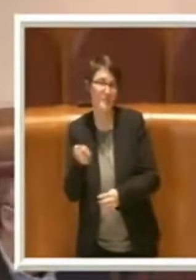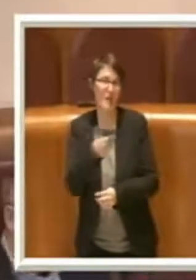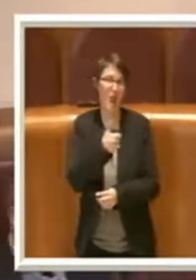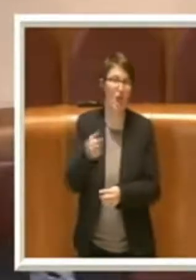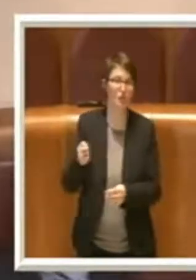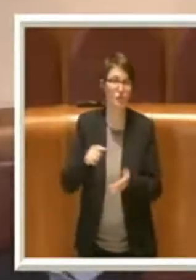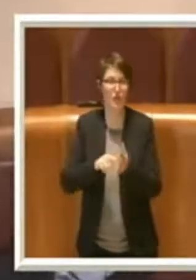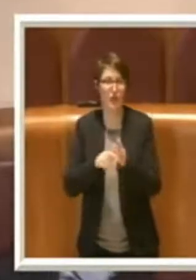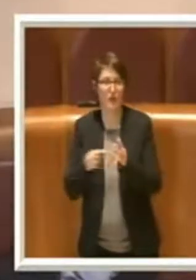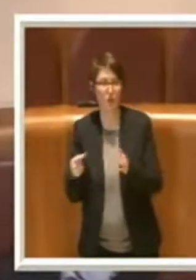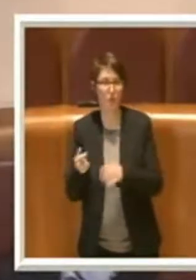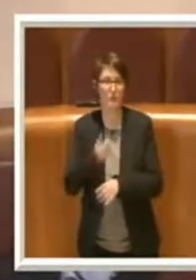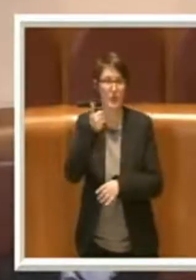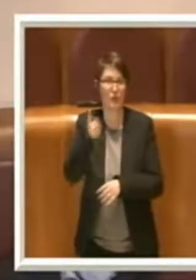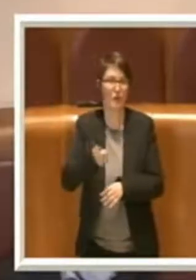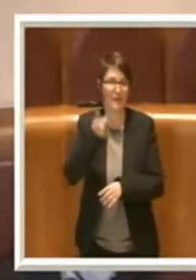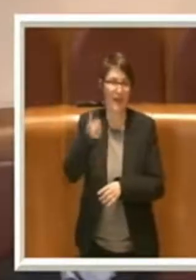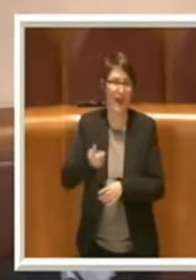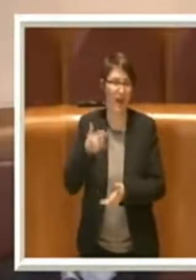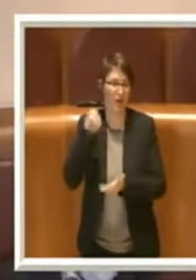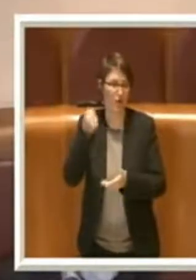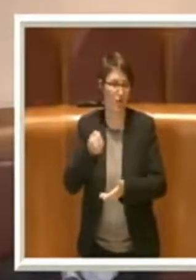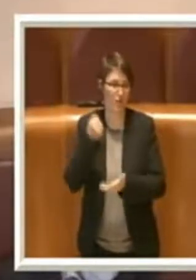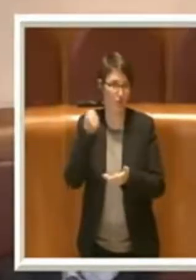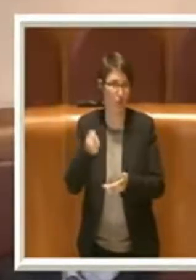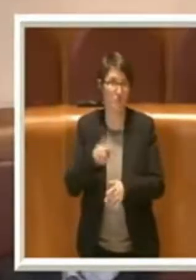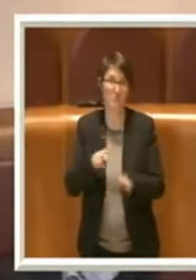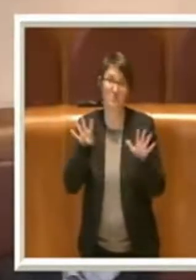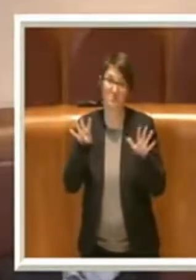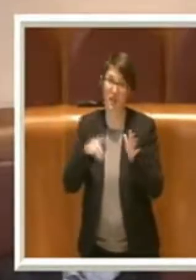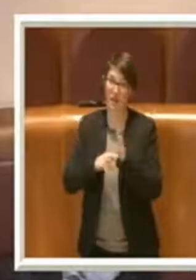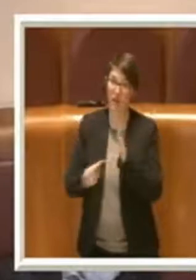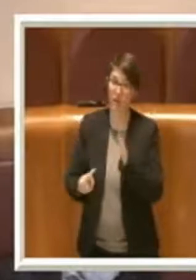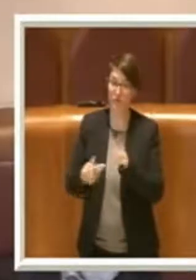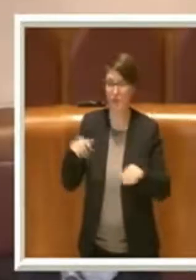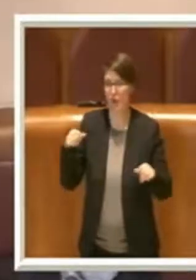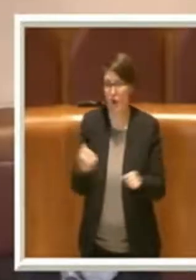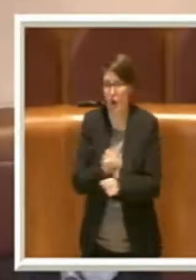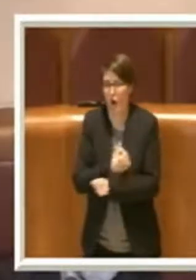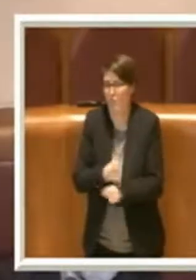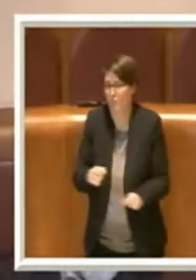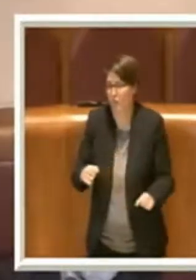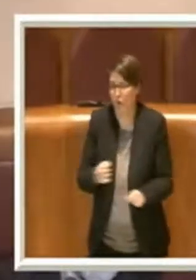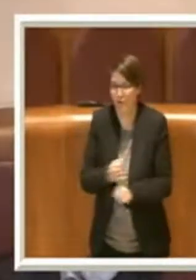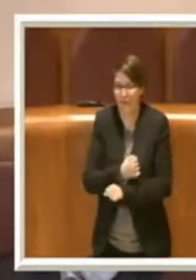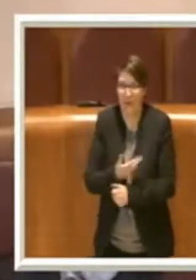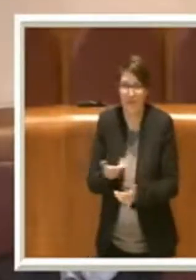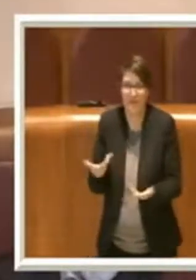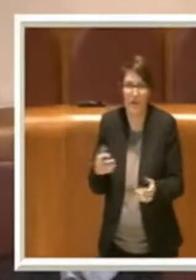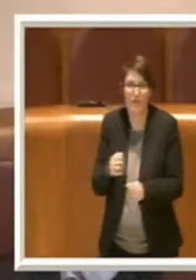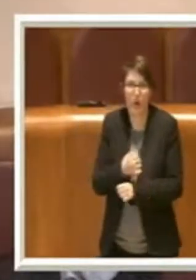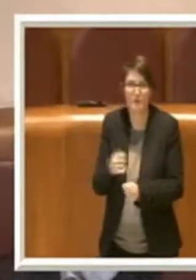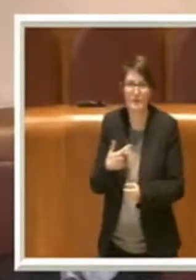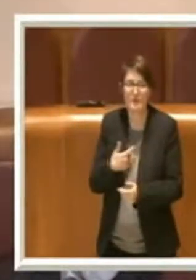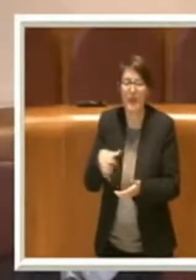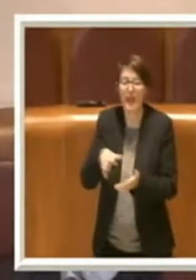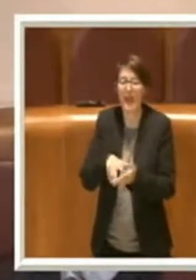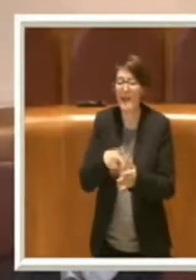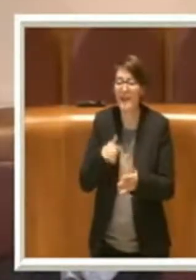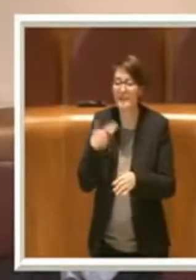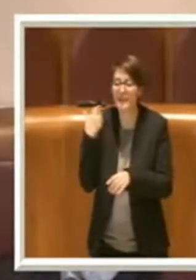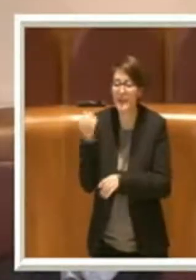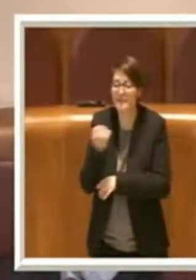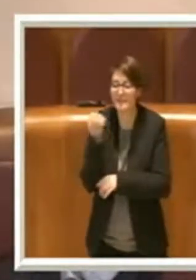all'anno di fondi. È ovvio che, insomma, con 9 milioni non potevamo noi garantire un servizio